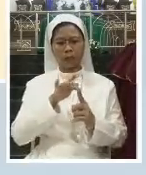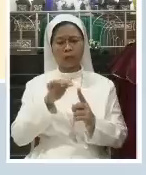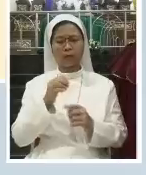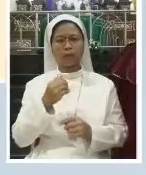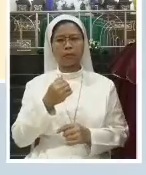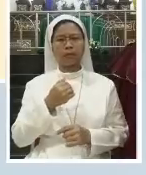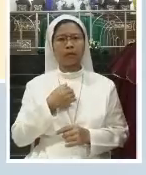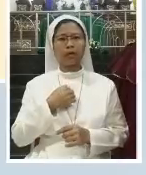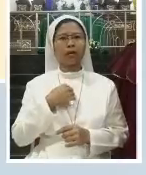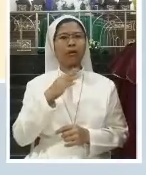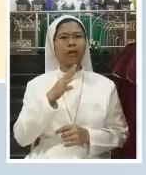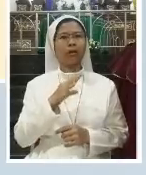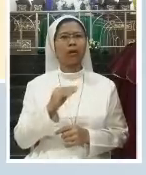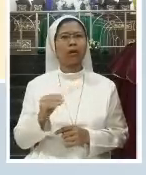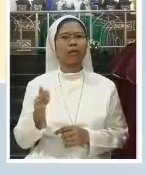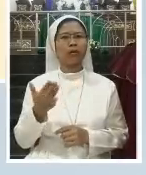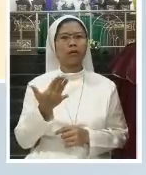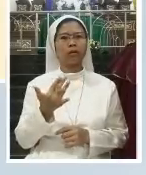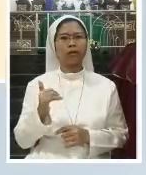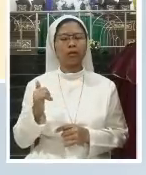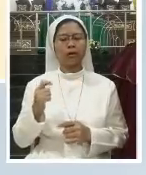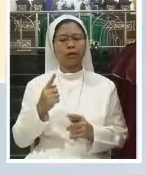sin minaman